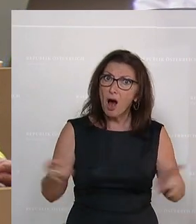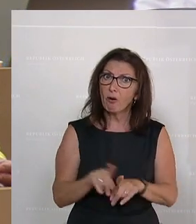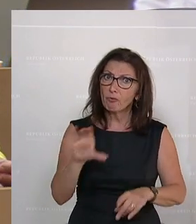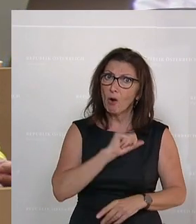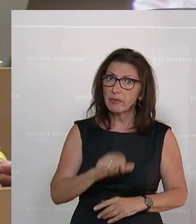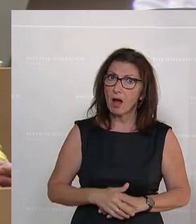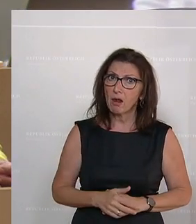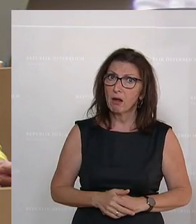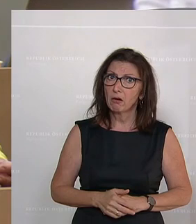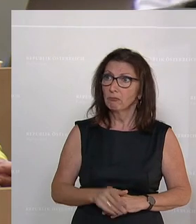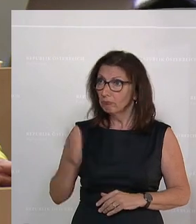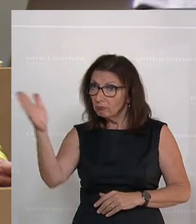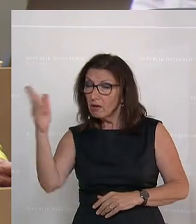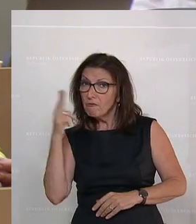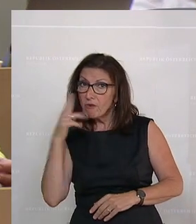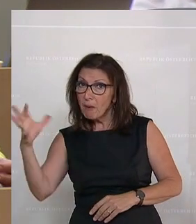teilhaben müssen